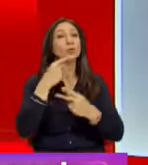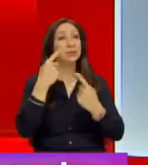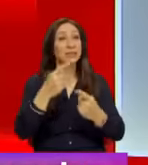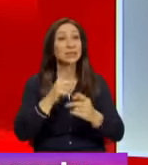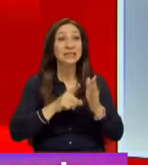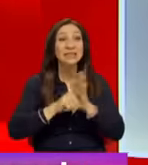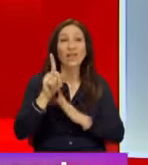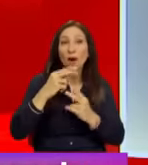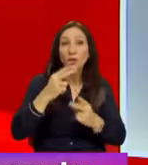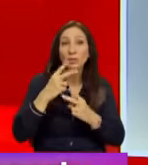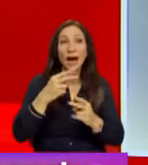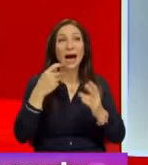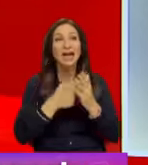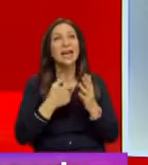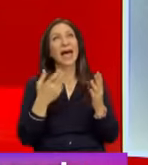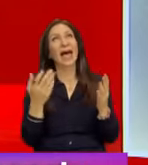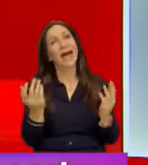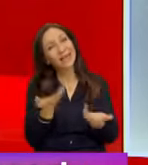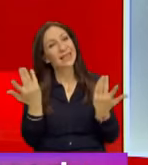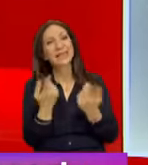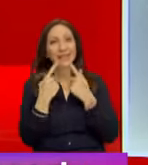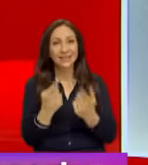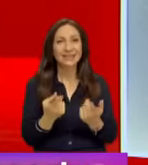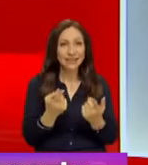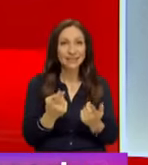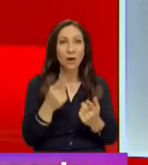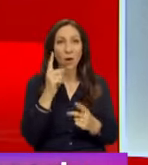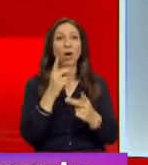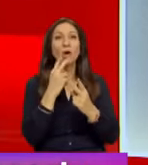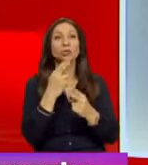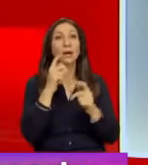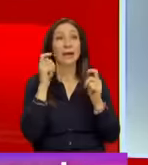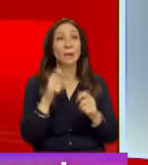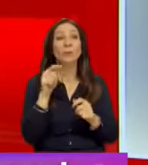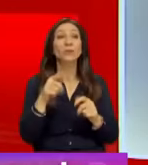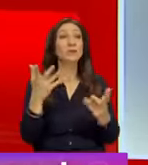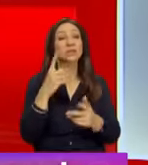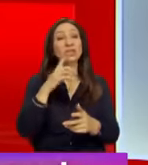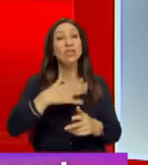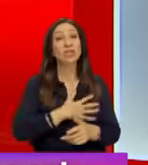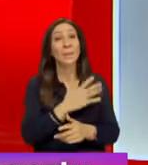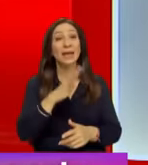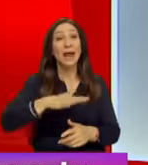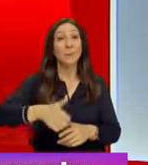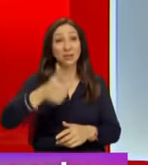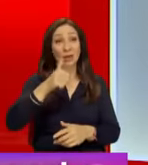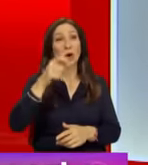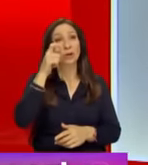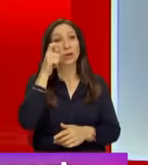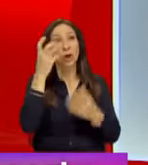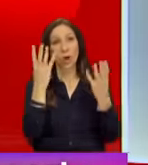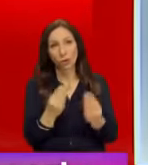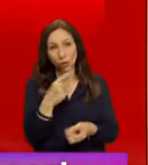Balkon konuşması, zafer konuşması adına her ne derseniz. O konuşmayı yapan bu kez Cumhuriyet Halk Partisi'nin genel başkanı